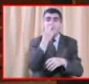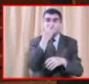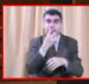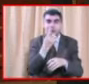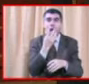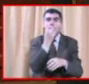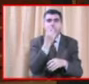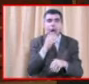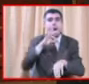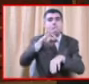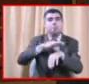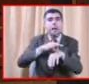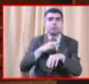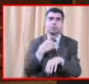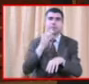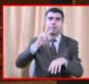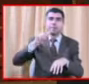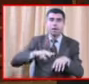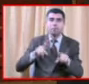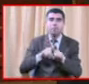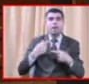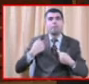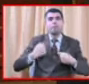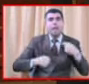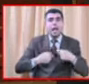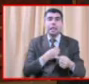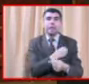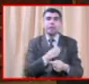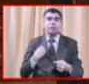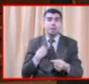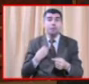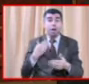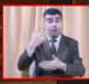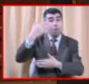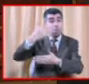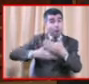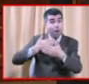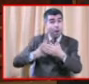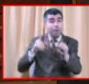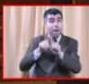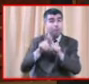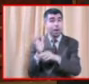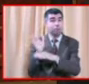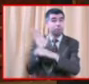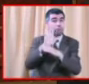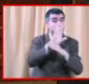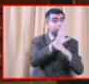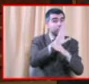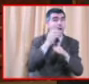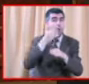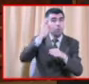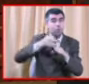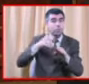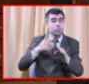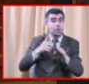حاد بعدما العملية، وبعثت لكم برسالة شهادة طبية موجودة هي